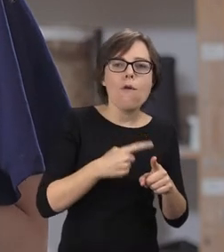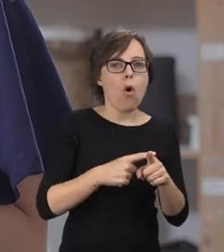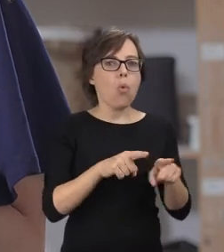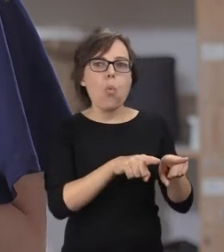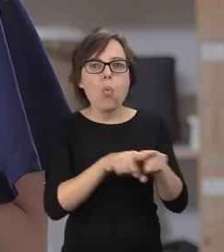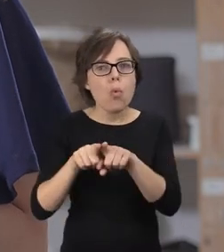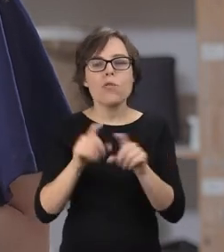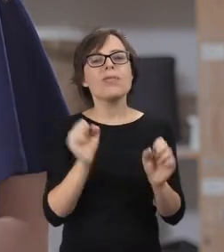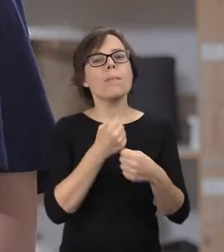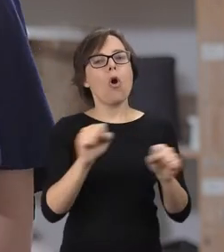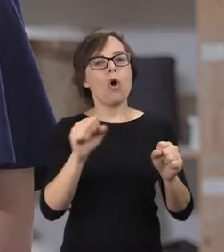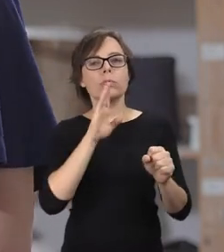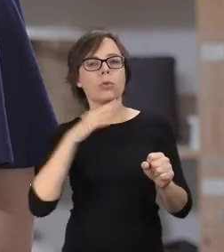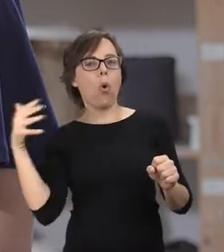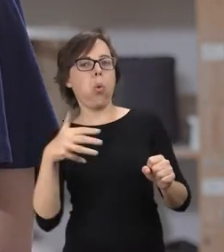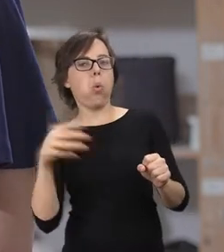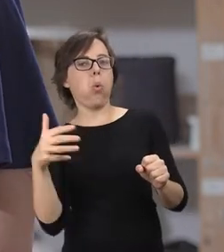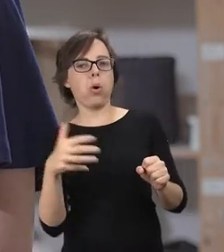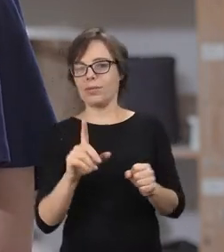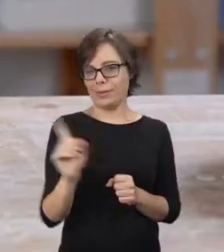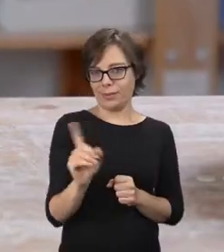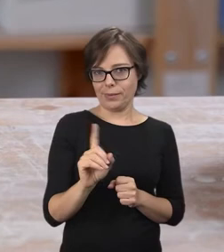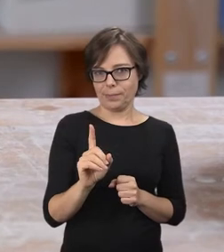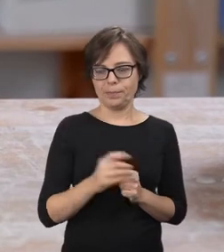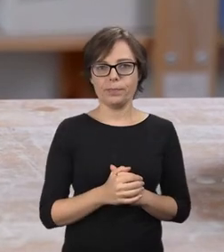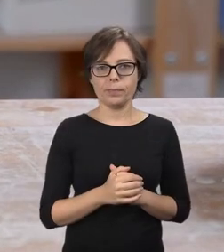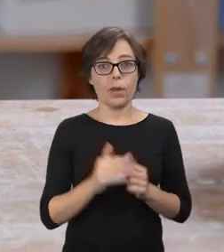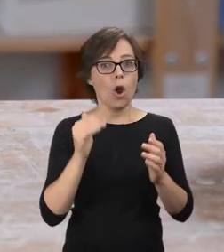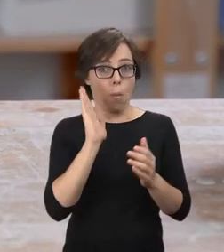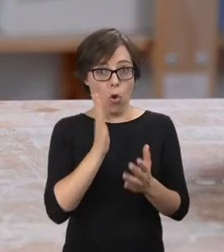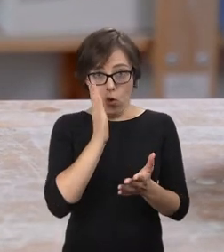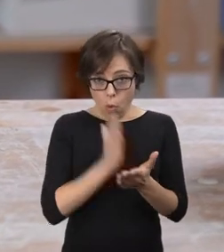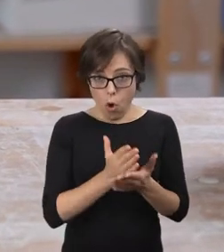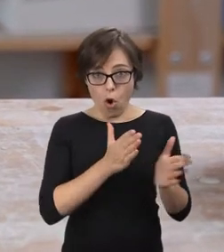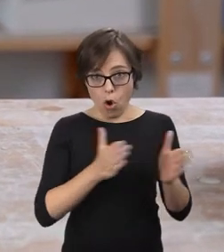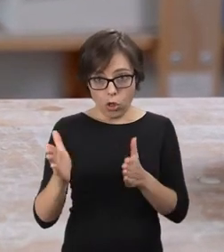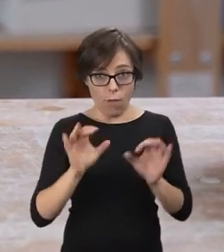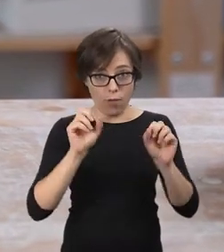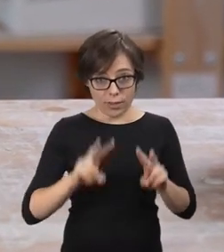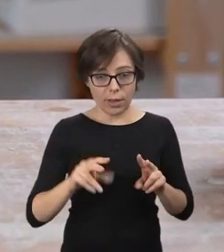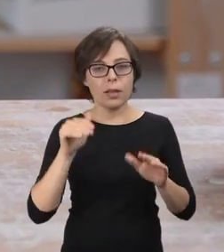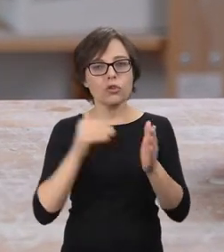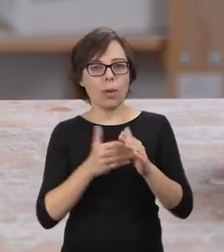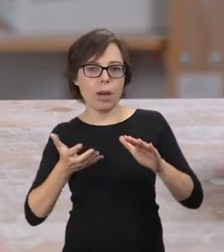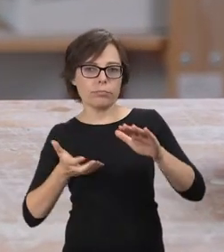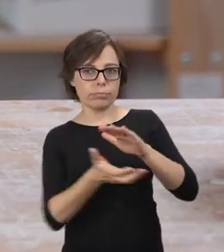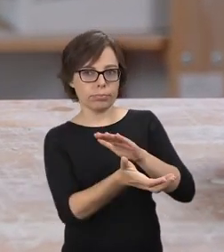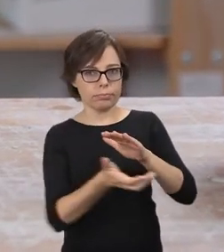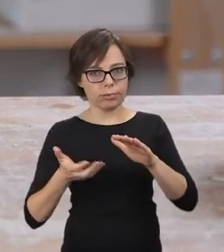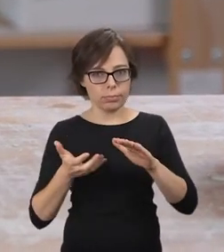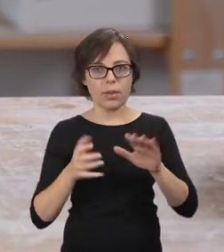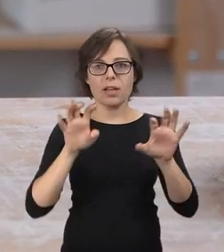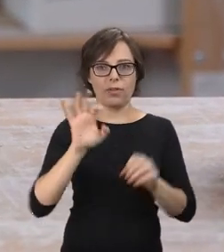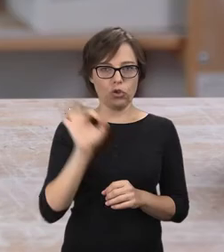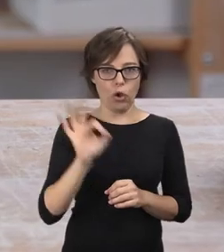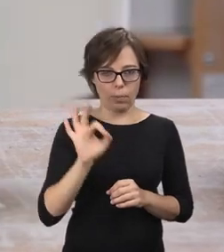żeby wiatr nie wiał na przykład na nie tylko z jednej strony. Należy je wypalić po raz pierwszy w temperaturze około 900 stopni. One